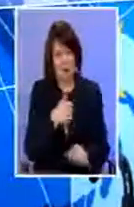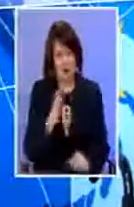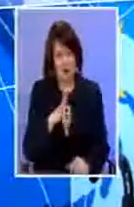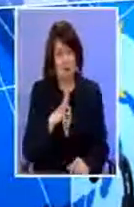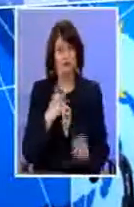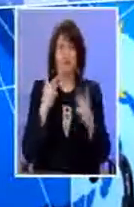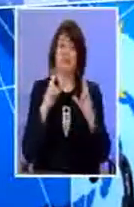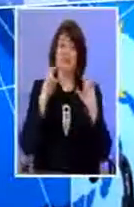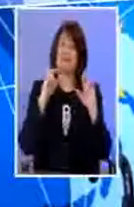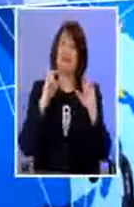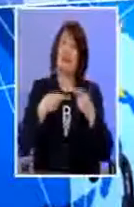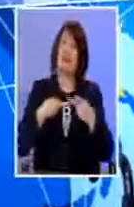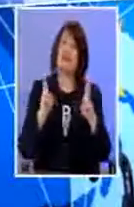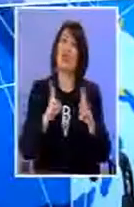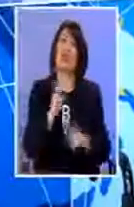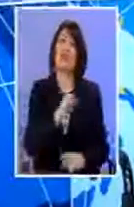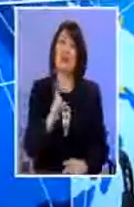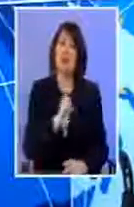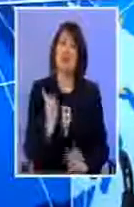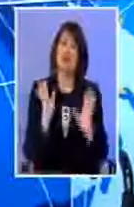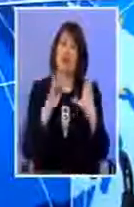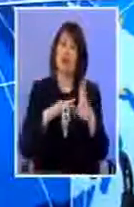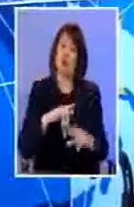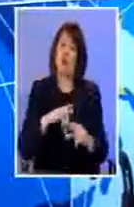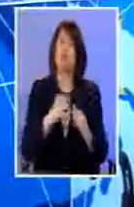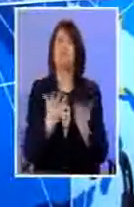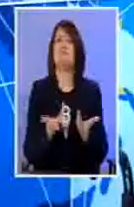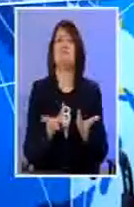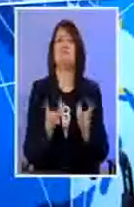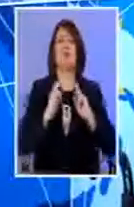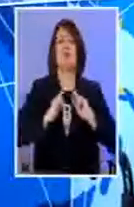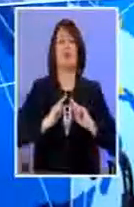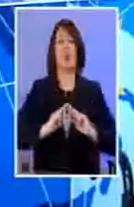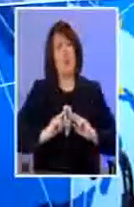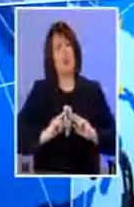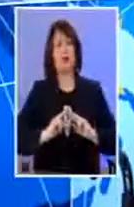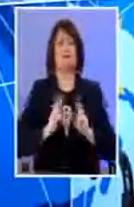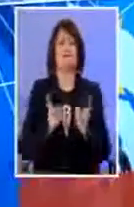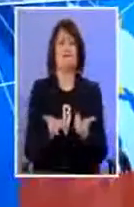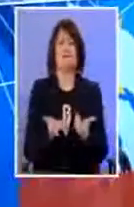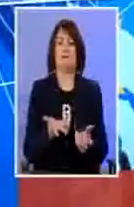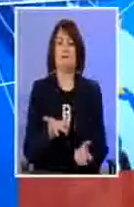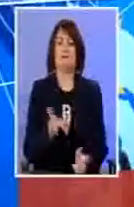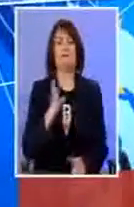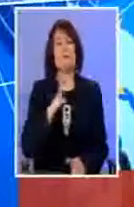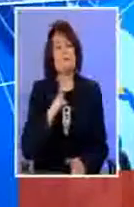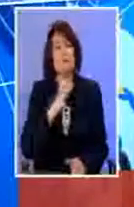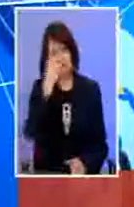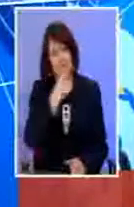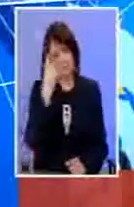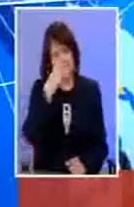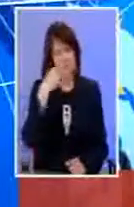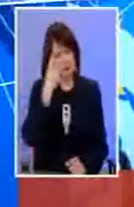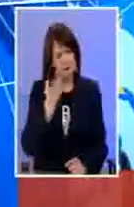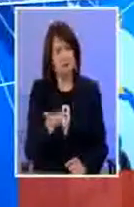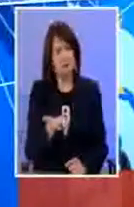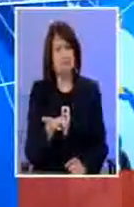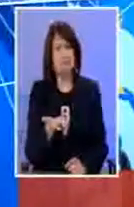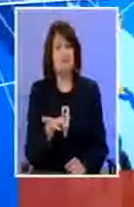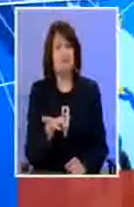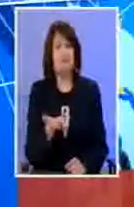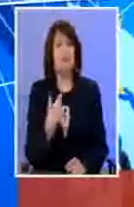ελευθερία του συναθρίζεστε, του μετακινήστε, η απόλαυση των ανθρωπίνων και ατομικών δικαιωμάτων. Για